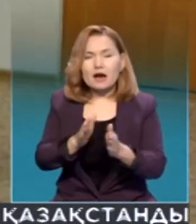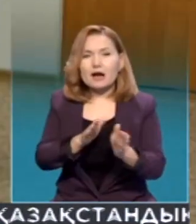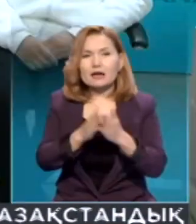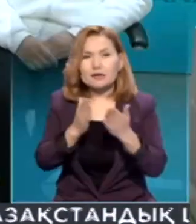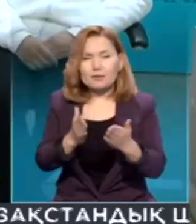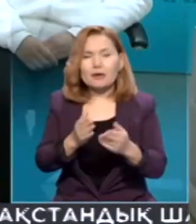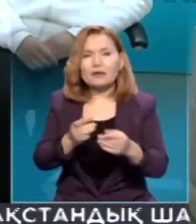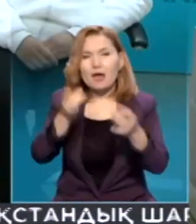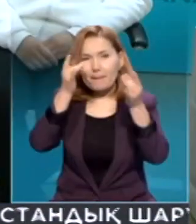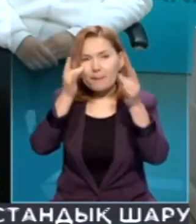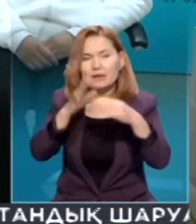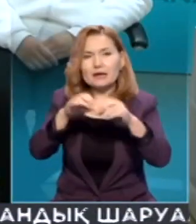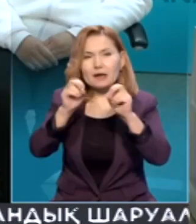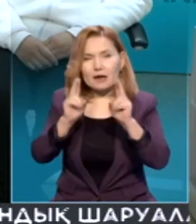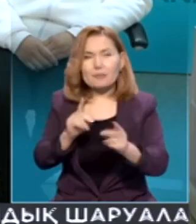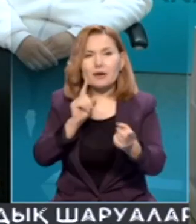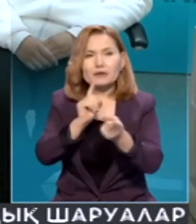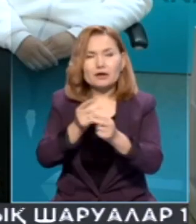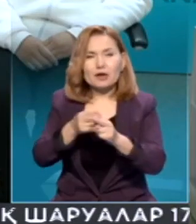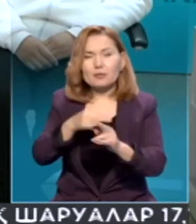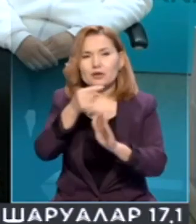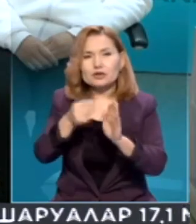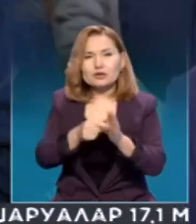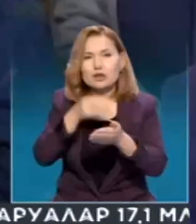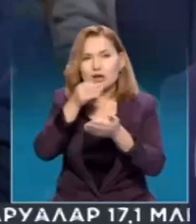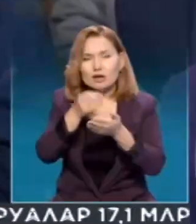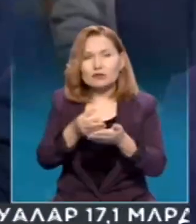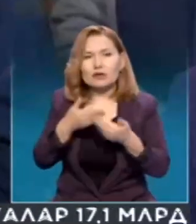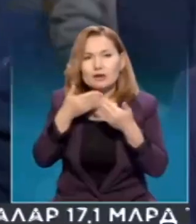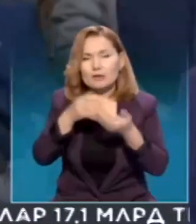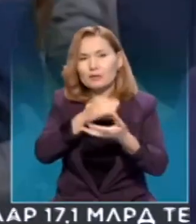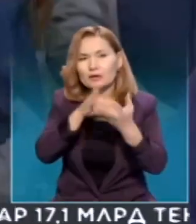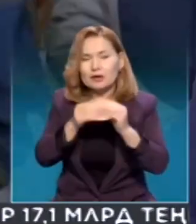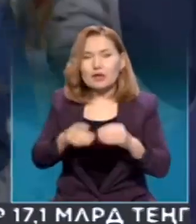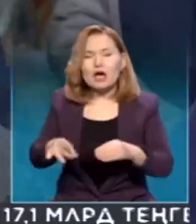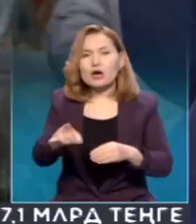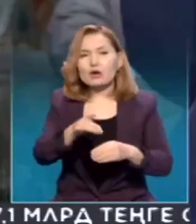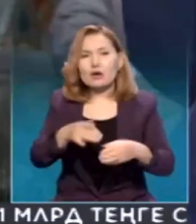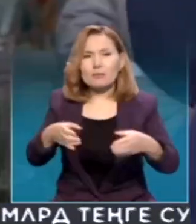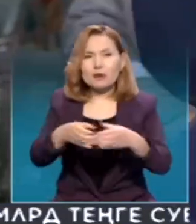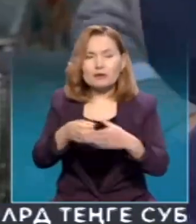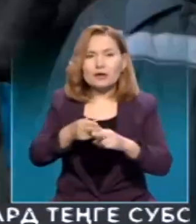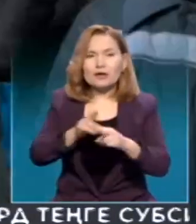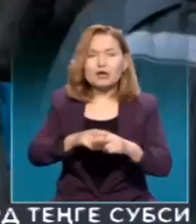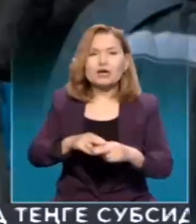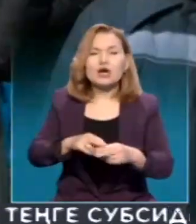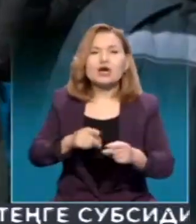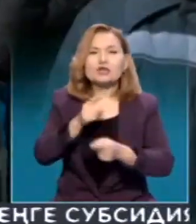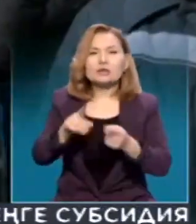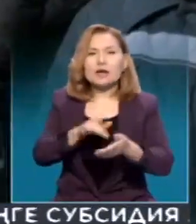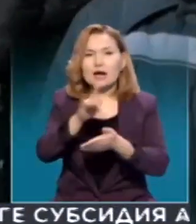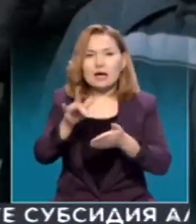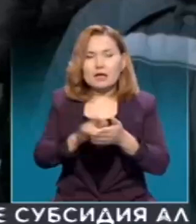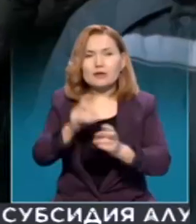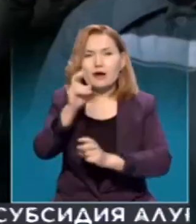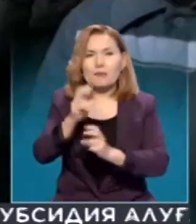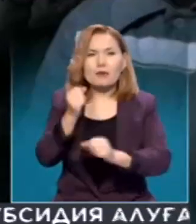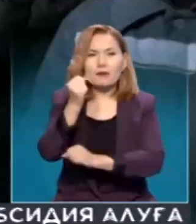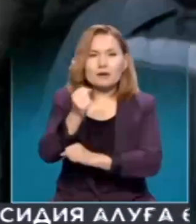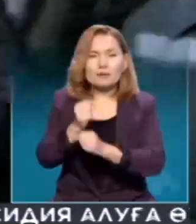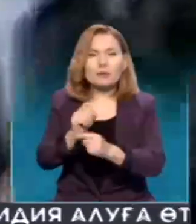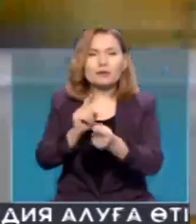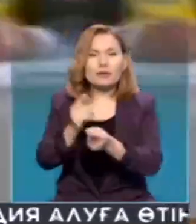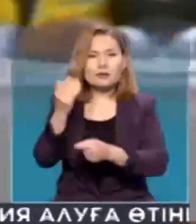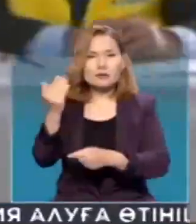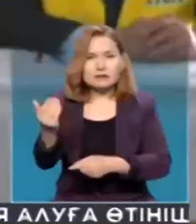кездесу өтті. Жиналғандардың мәселесін тыңдап сұрақтарына жауап берді. Осы күні республикалық сайлауалды штабының мүшелері Жезқазған кен байыту фабрикасының еңбек ұжымымен